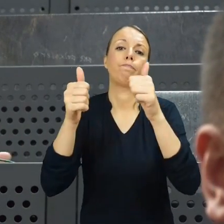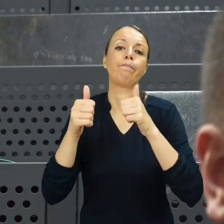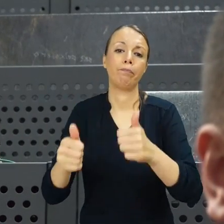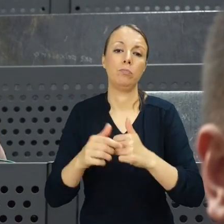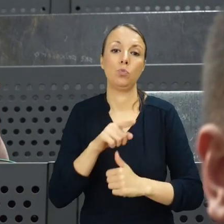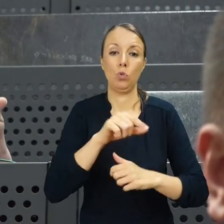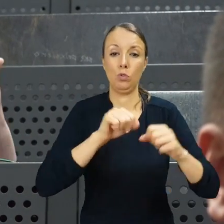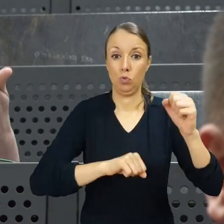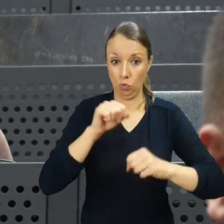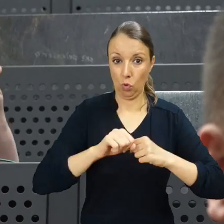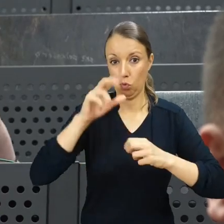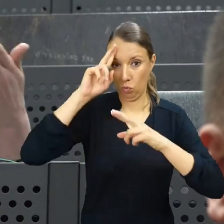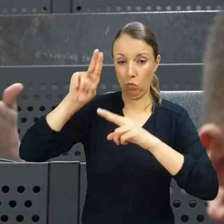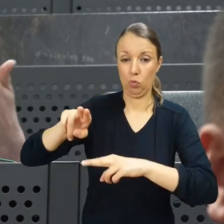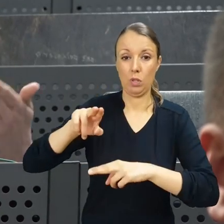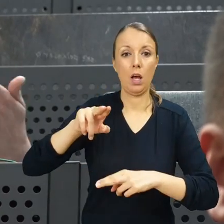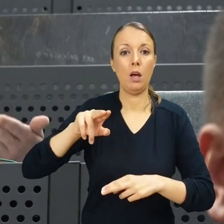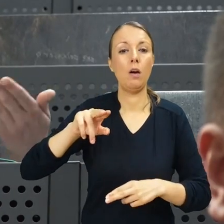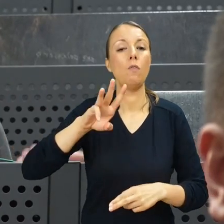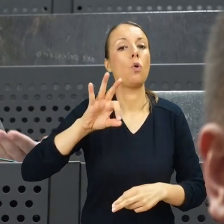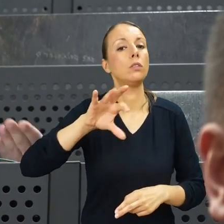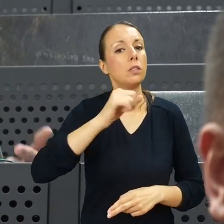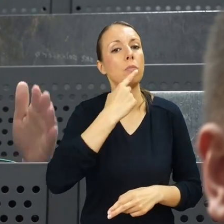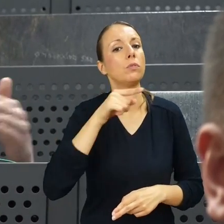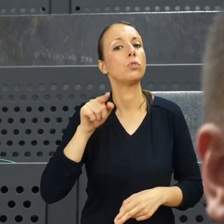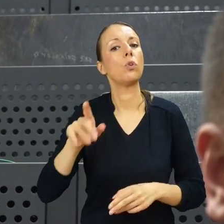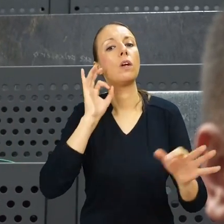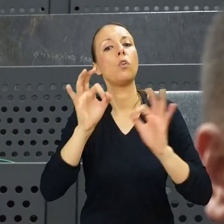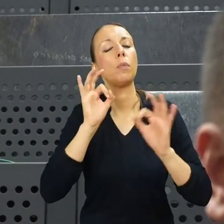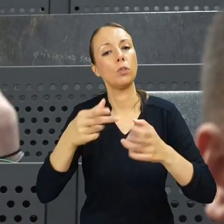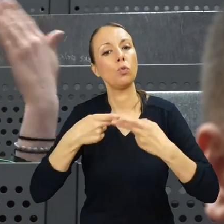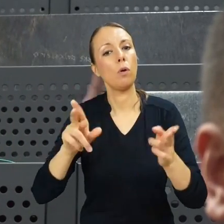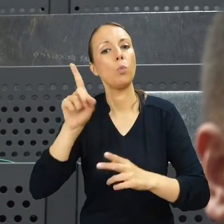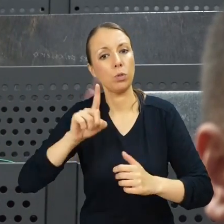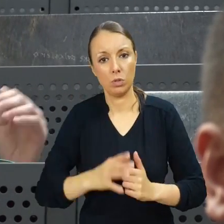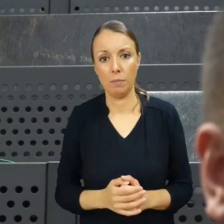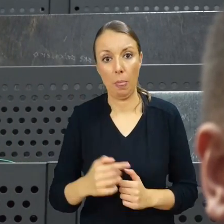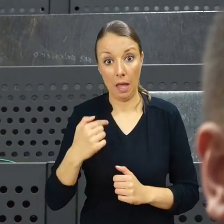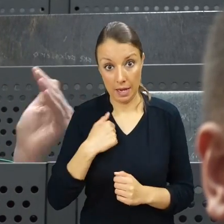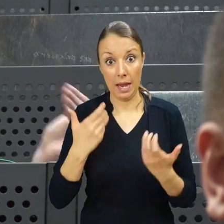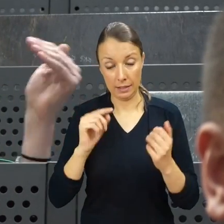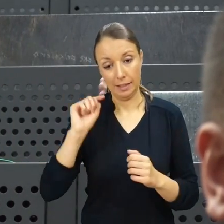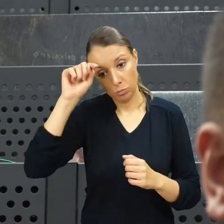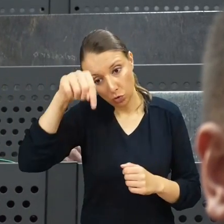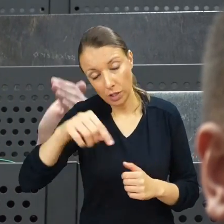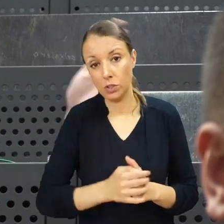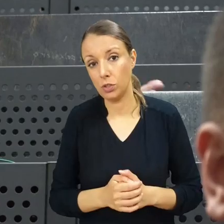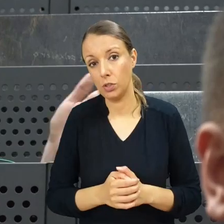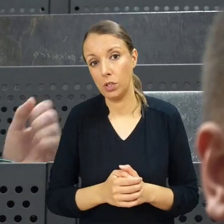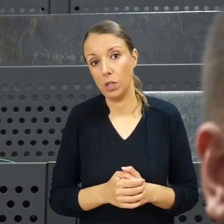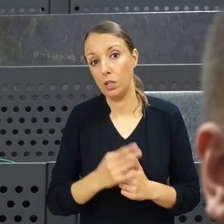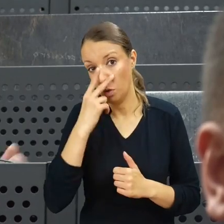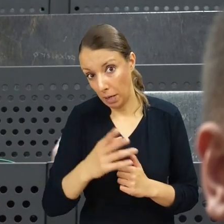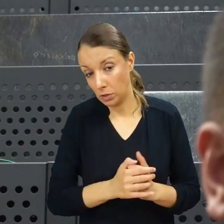uznał w USA, że to jest forma udostępnienia informacji publicznej i jeżeli ja chcę sobie przyjechać, to mam tam pojechać